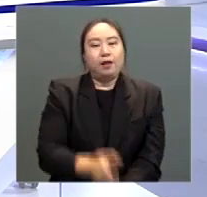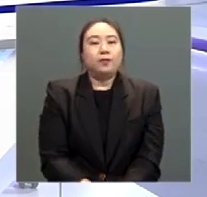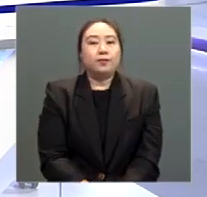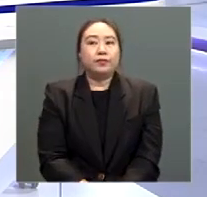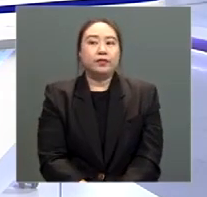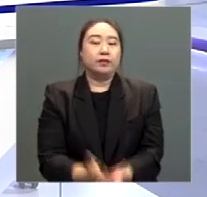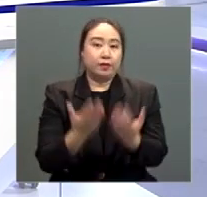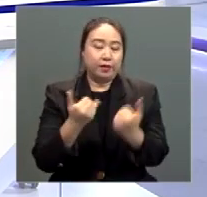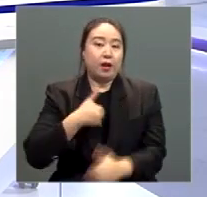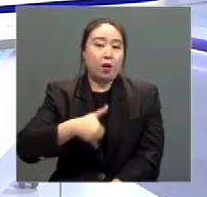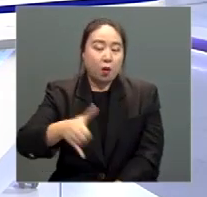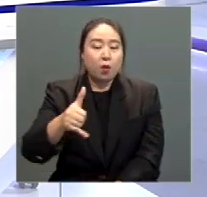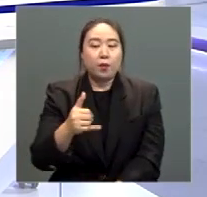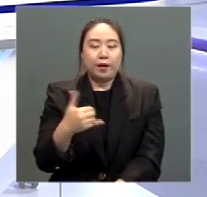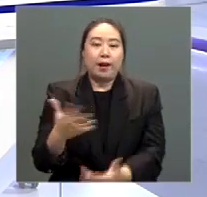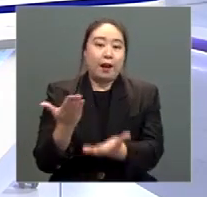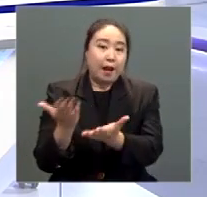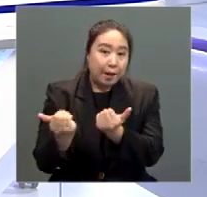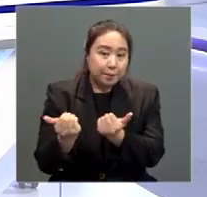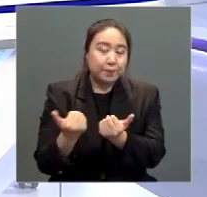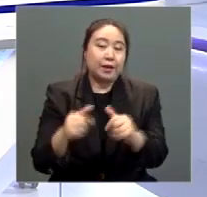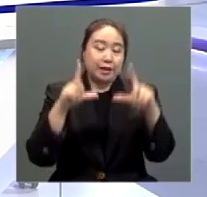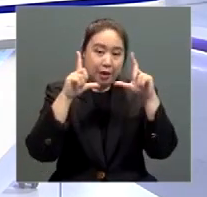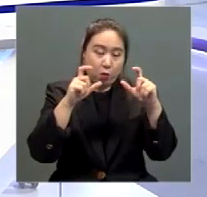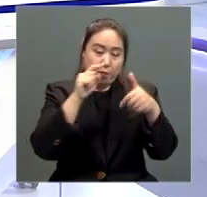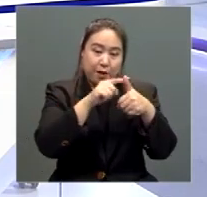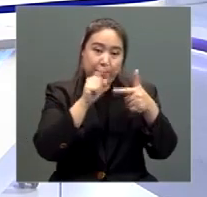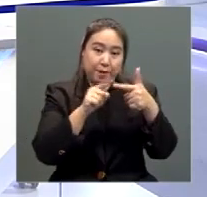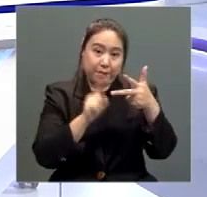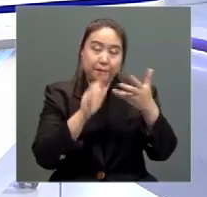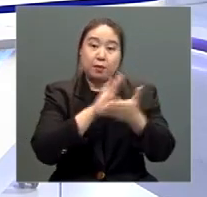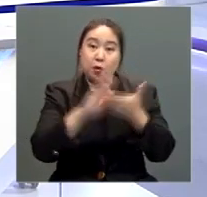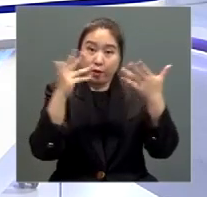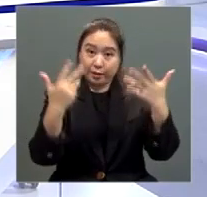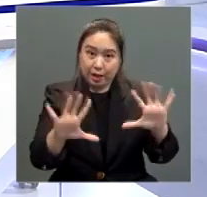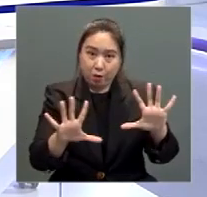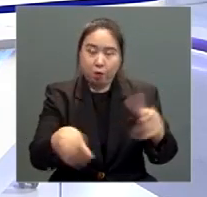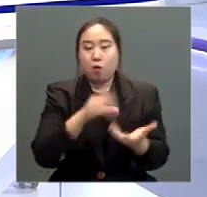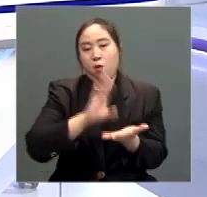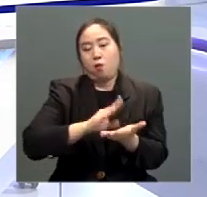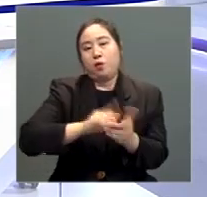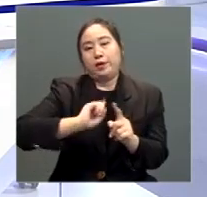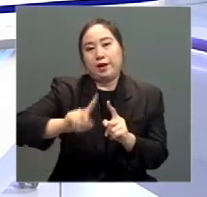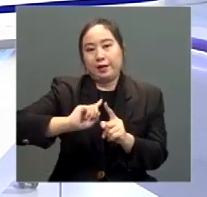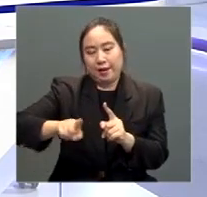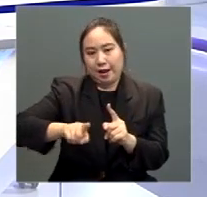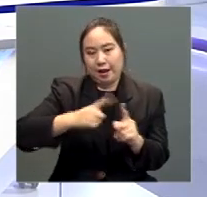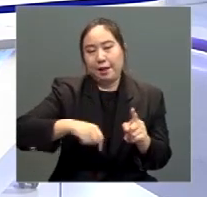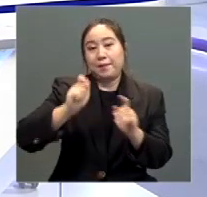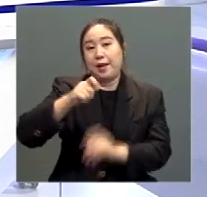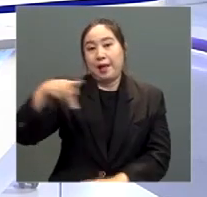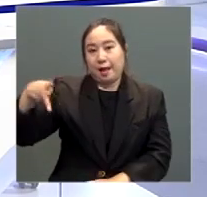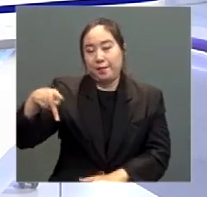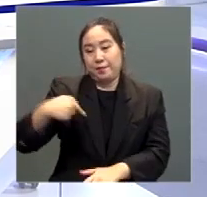ที่ลงไปแล้วนะคะไปรับแล้วก็ไปถ่ายรูปทั้ง3รูปเรียบร้อยก็จะนำข้อมูลต่างๆกรอกเข้าไปในแอปพลิเ